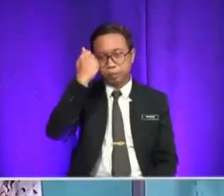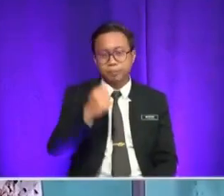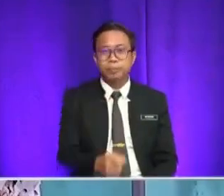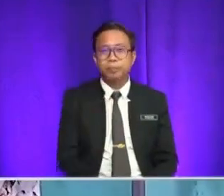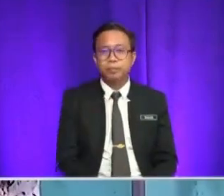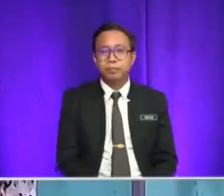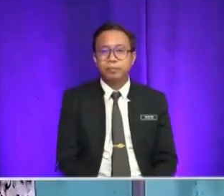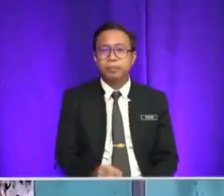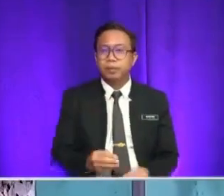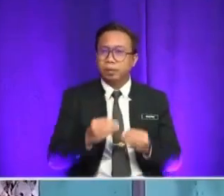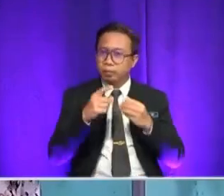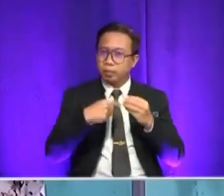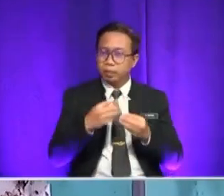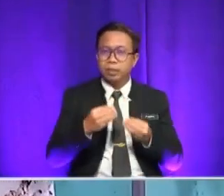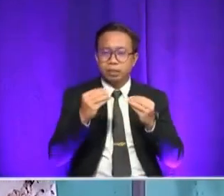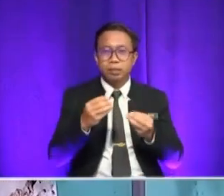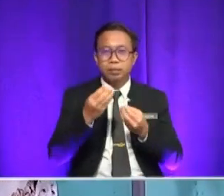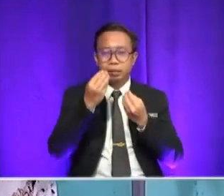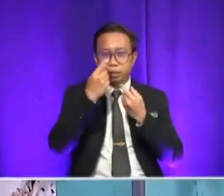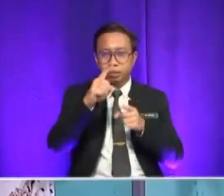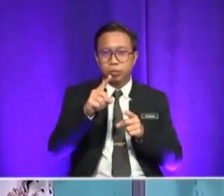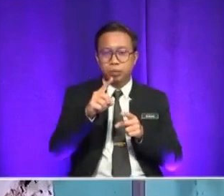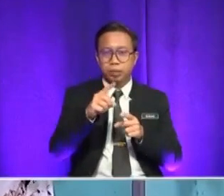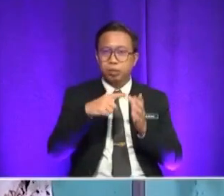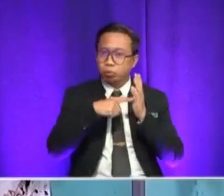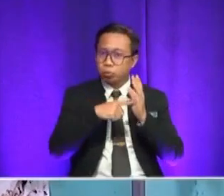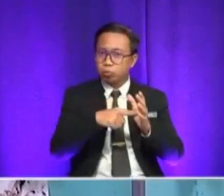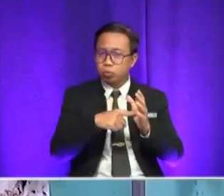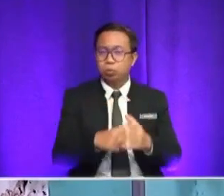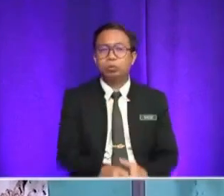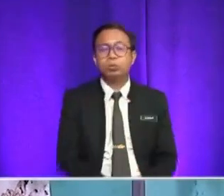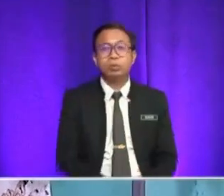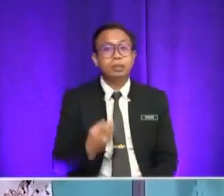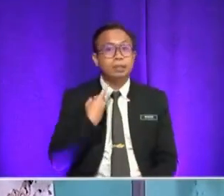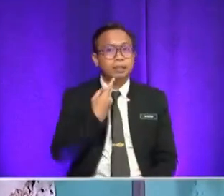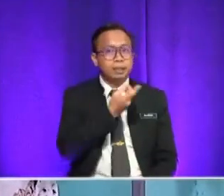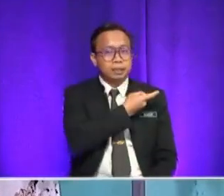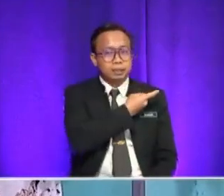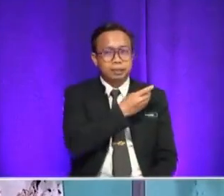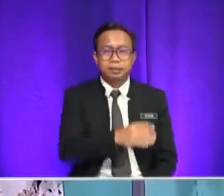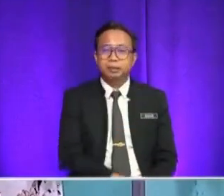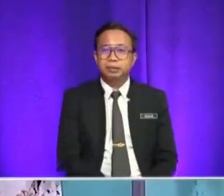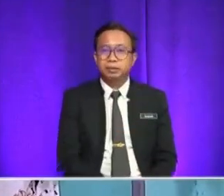Sebab bila kita bagi jawapan yang lebih, itu menunjukkan pada saya lah, pandangan saya sebagai seorang guru,